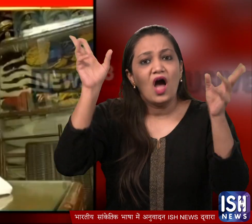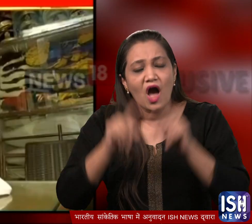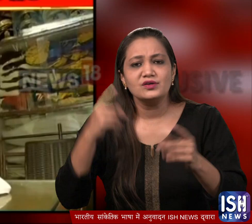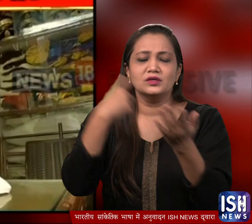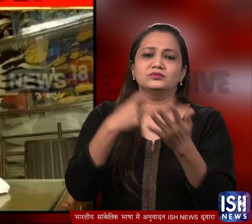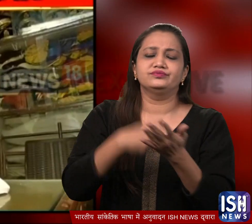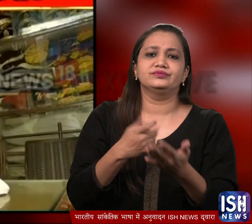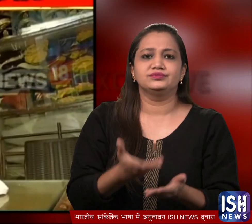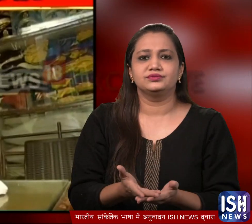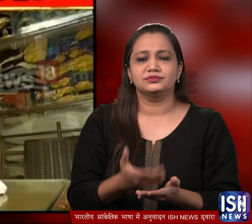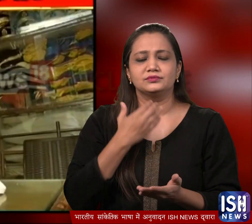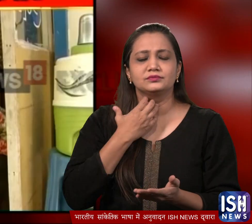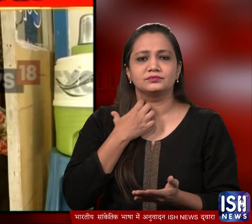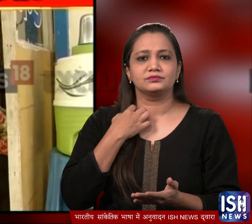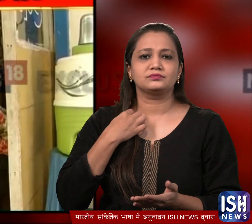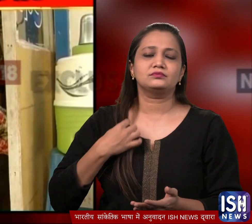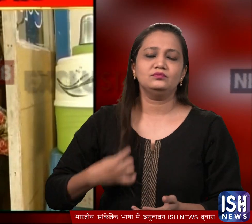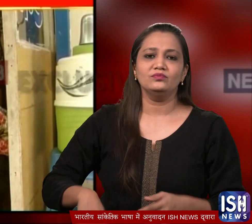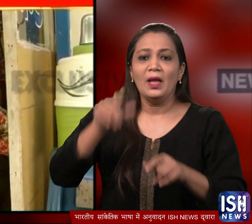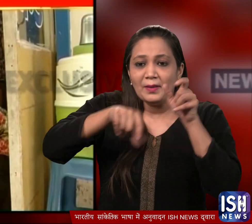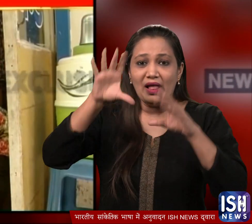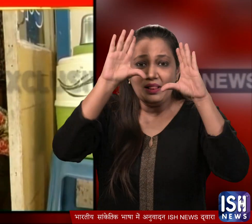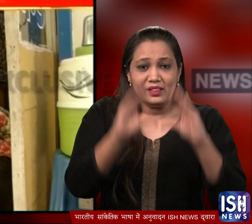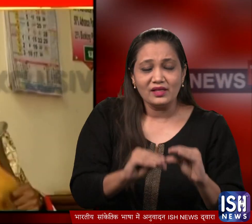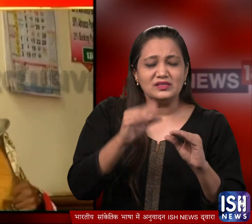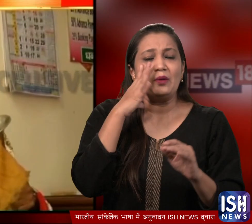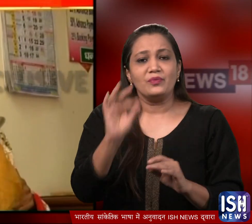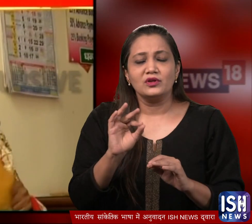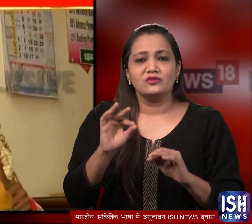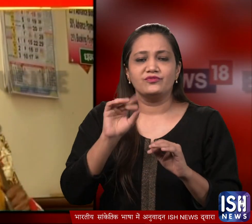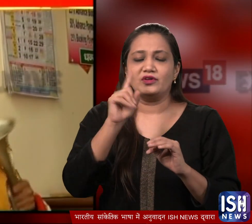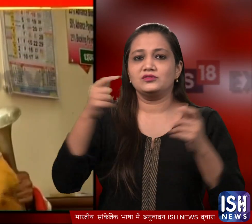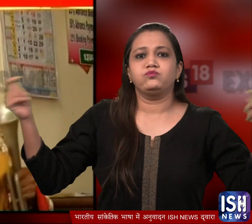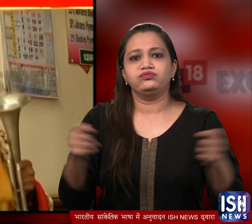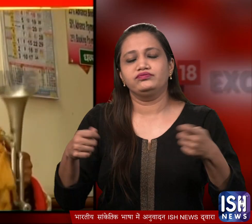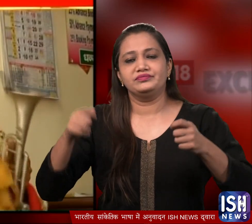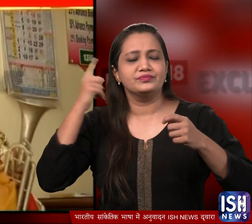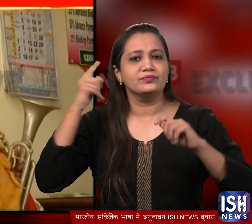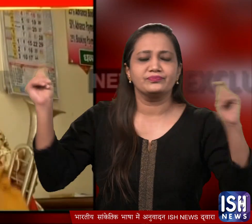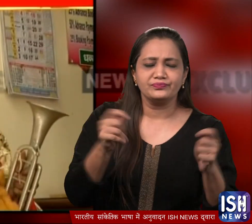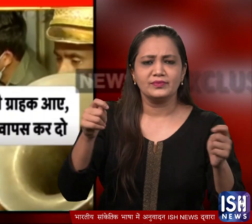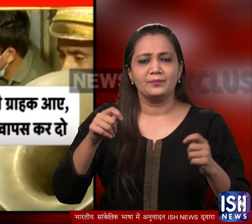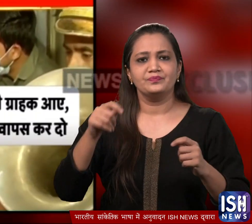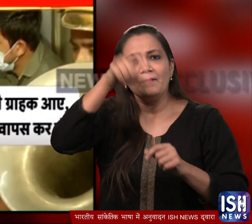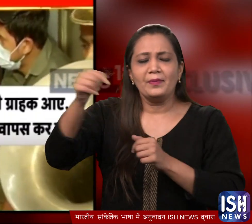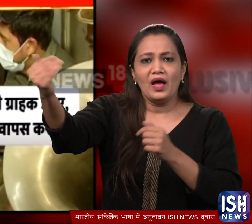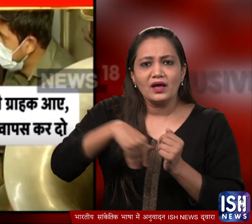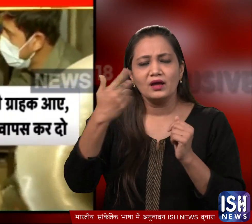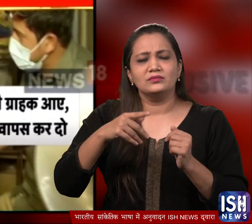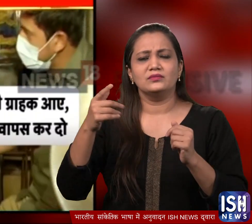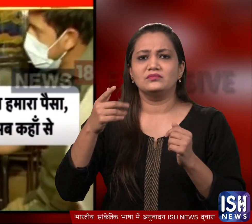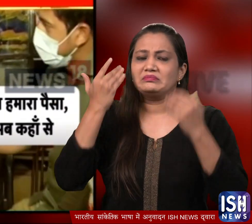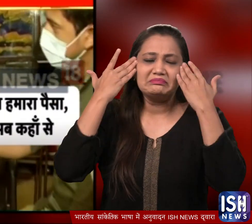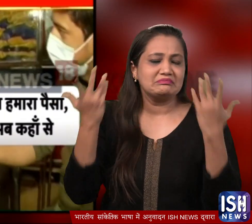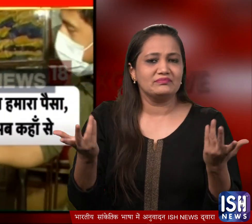इन पाबंदियों की मार झेलने पर मजबूर है। लोगों की गिनती कम करने के लिए सबसे पहली कैंची बैंड वालों पर ही चल रही है। फिर ग्राहक आएगा, भैया